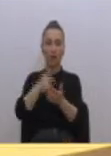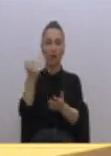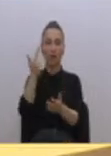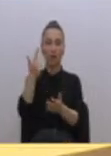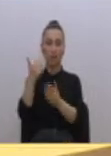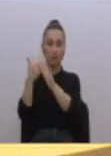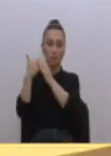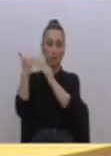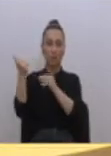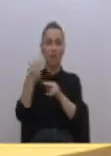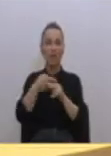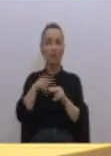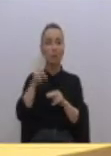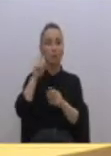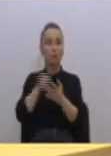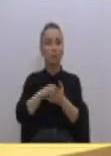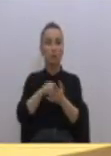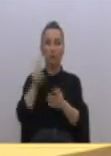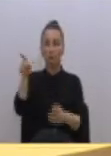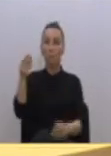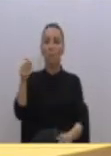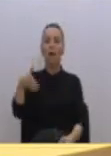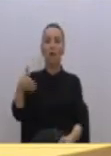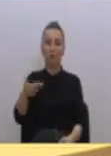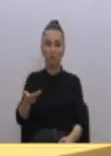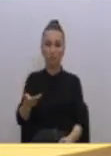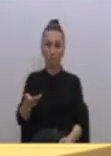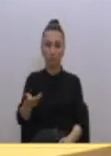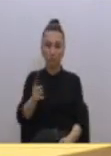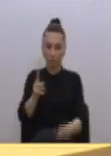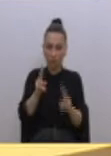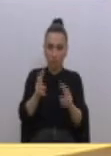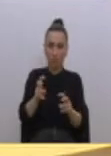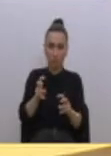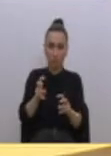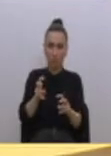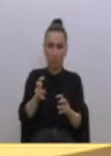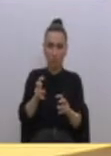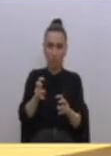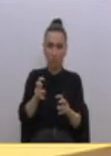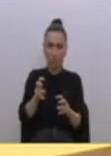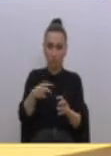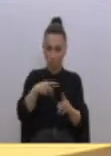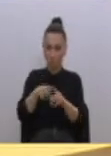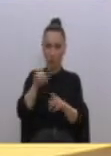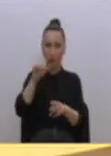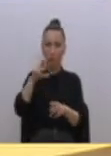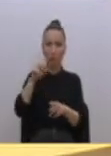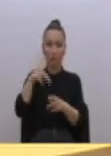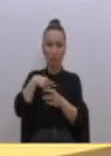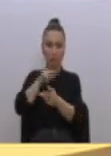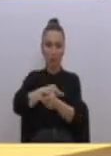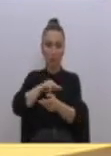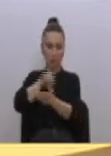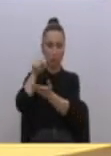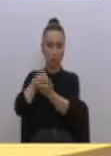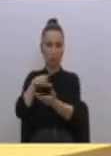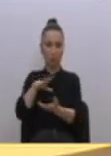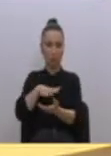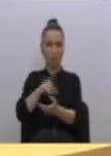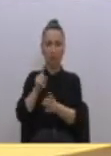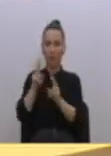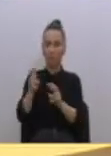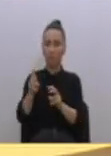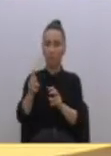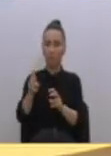ასესხებაციას, იმიტომ რომ ფული არა აქვთ. რა თქვია, აუდიტის სამსახურსაც დაუსვი შეკითხვა. მე თქვენ დაგისვით